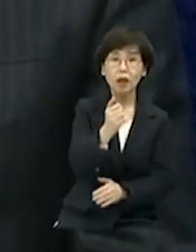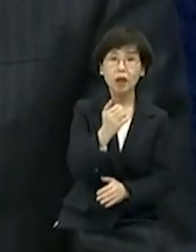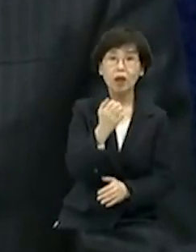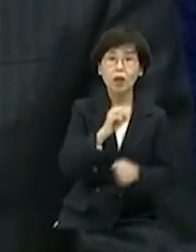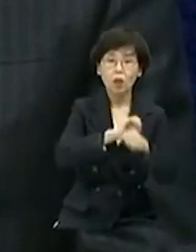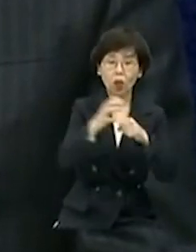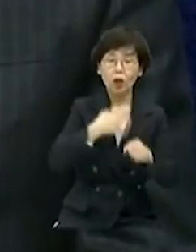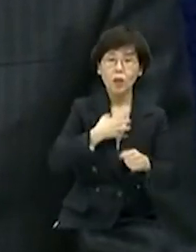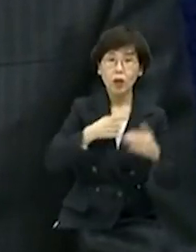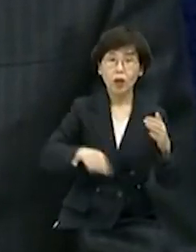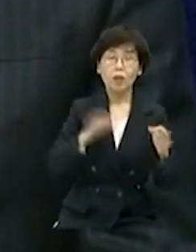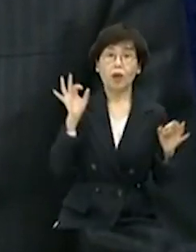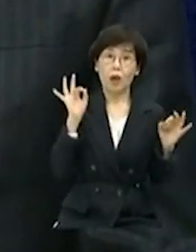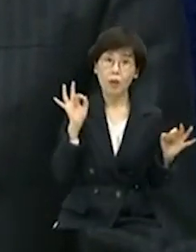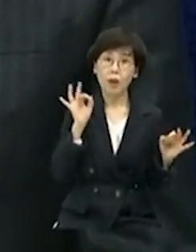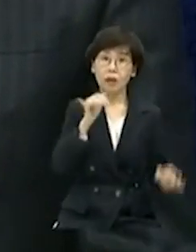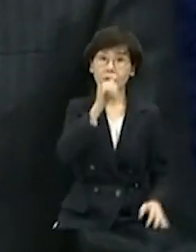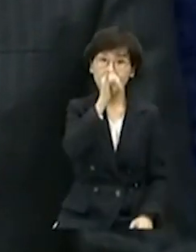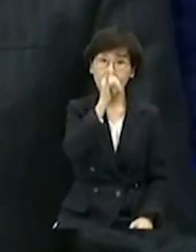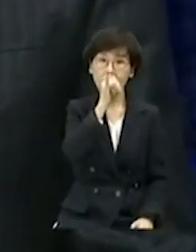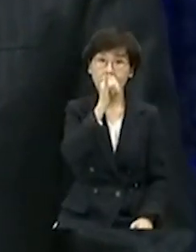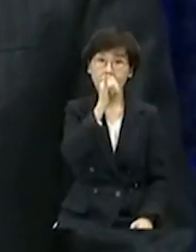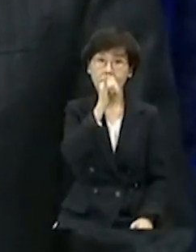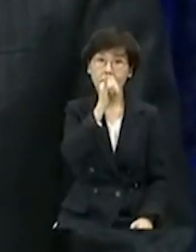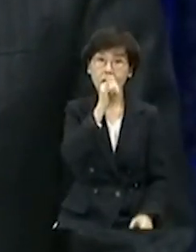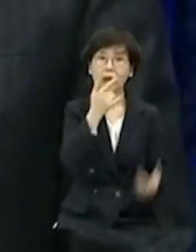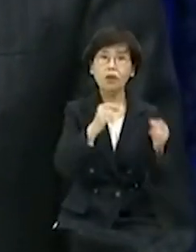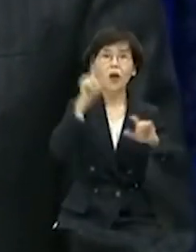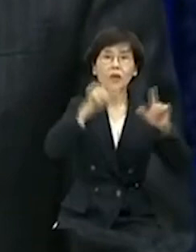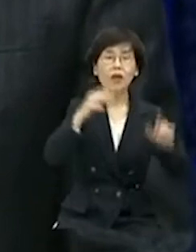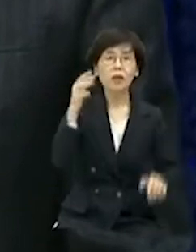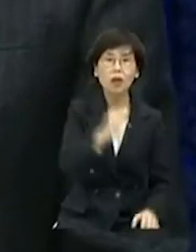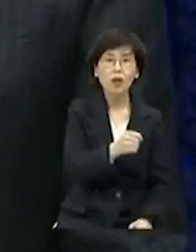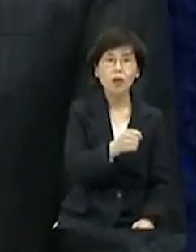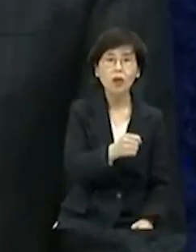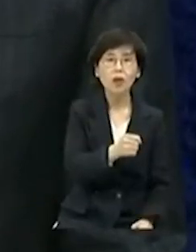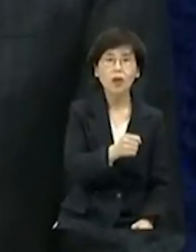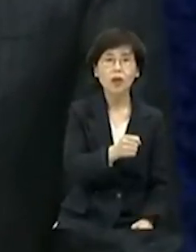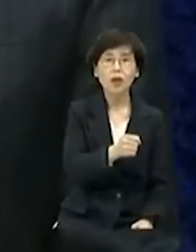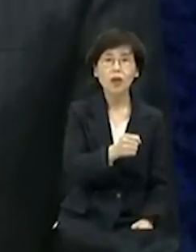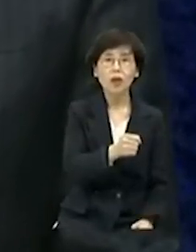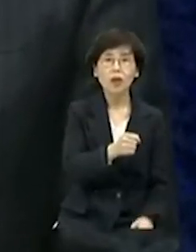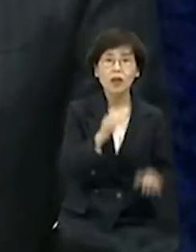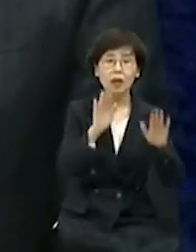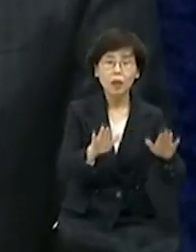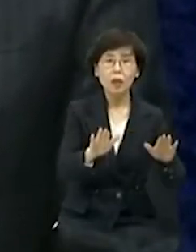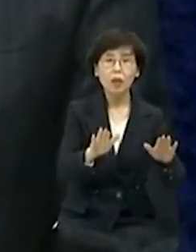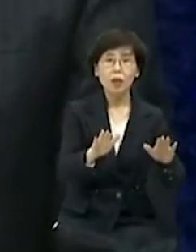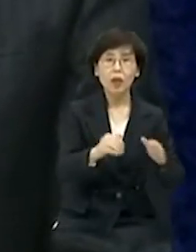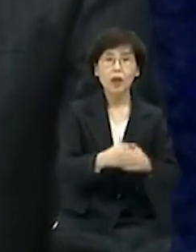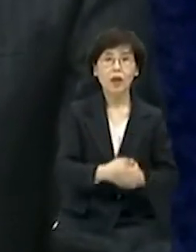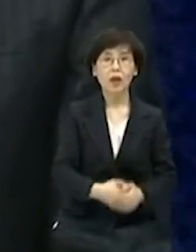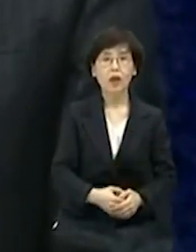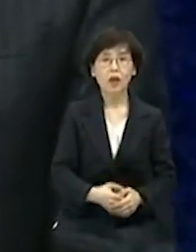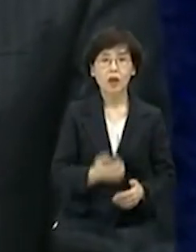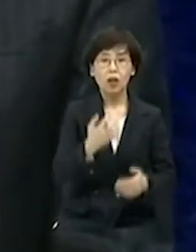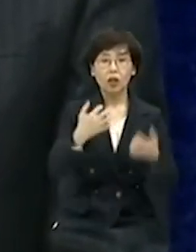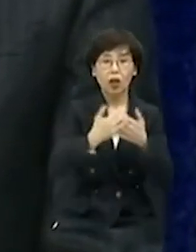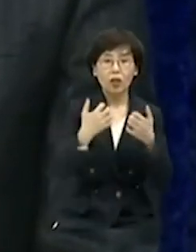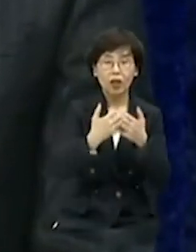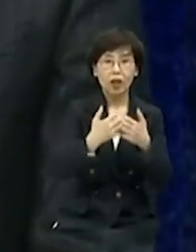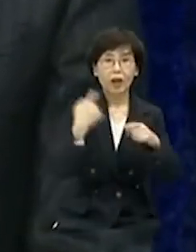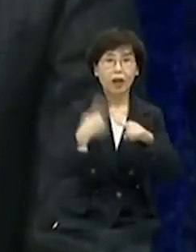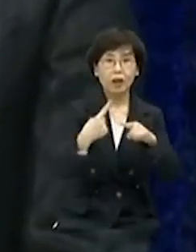위기 속에서 손 놓고 있겠다? 저는 그런 자세로서는 그런 자세로서는 이번에 전시의 서울을 아니,